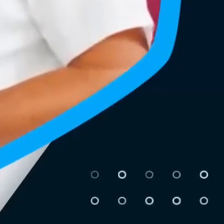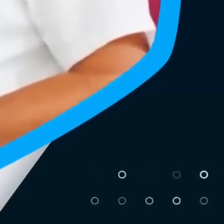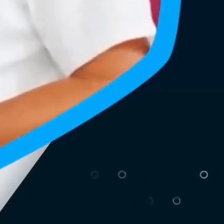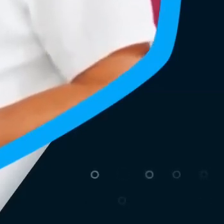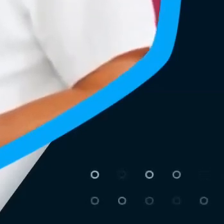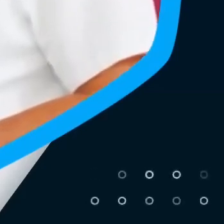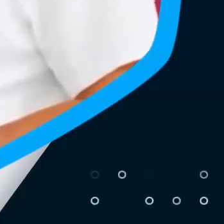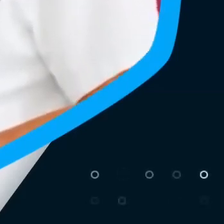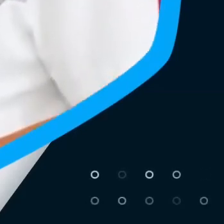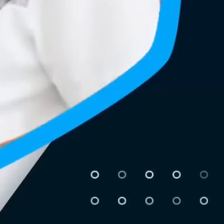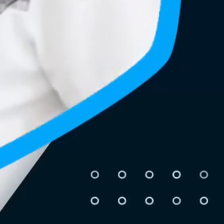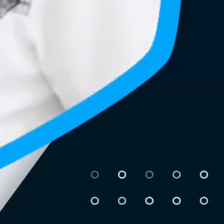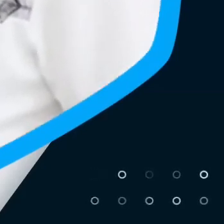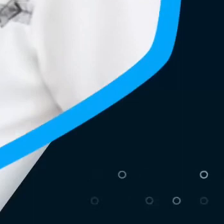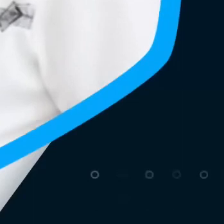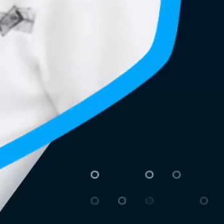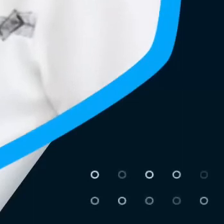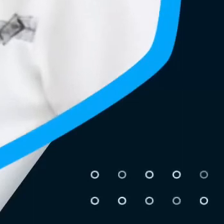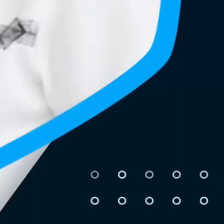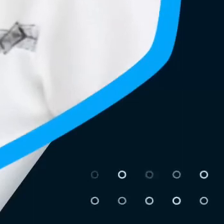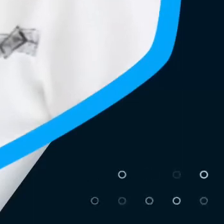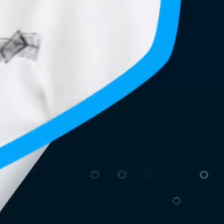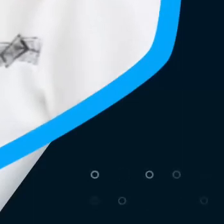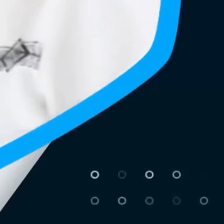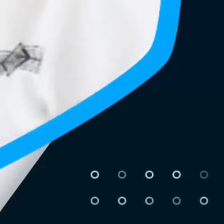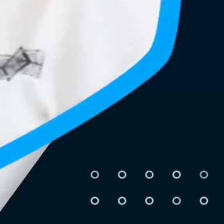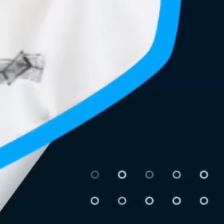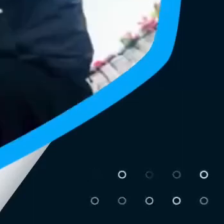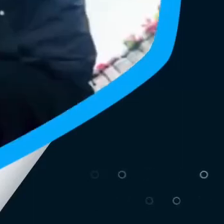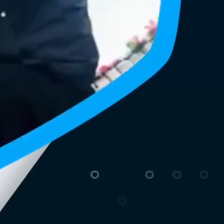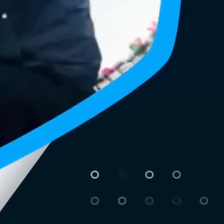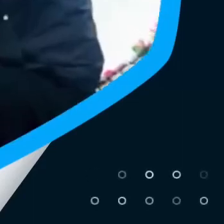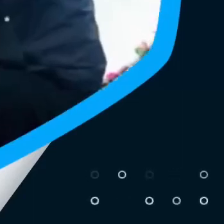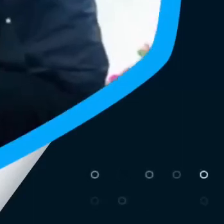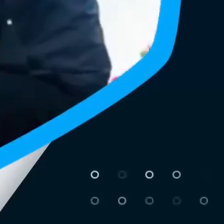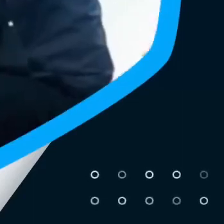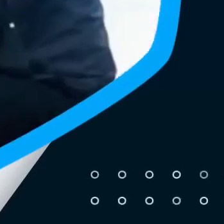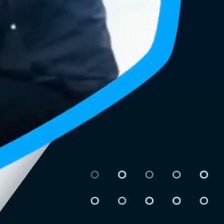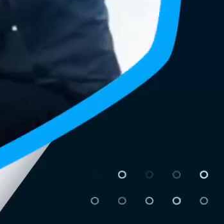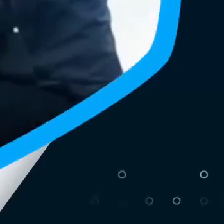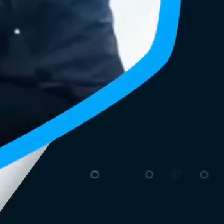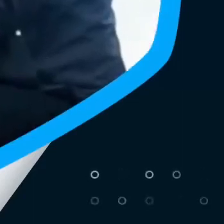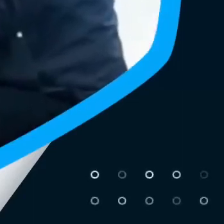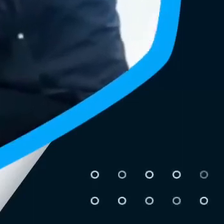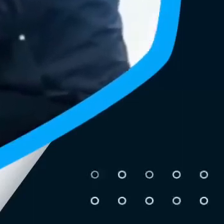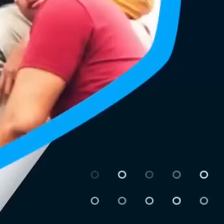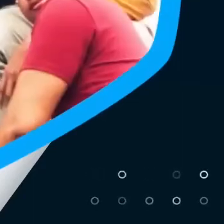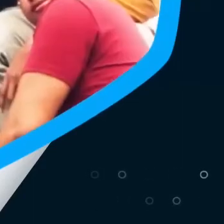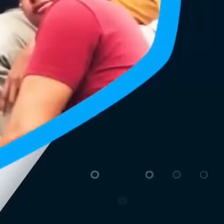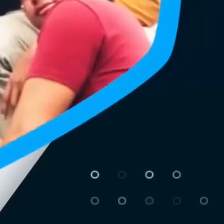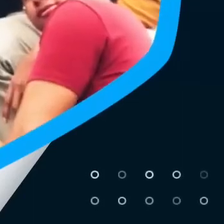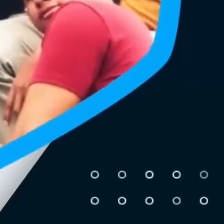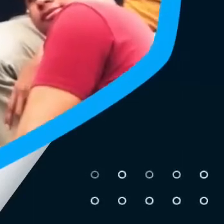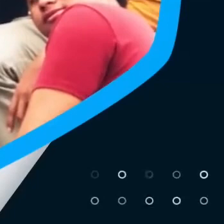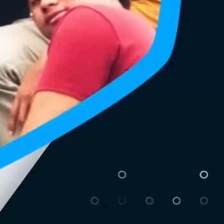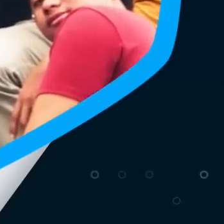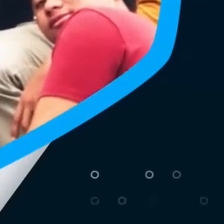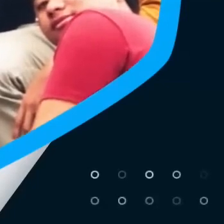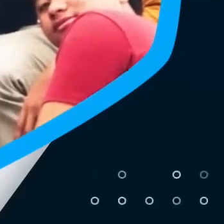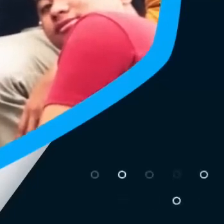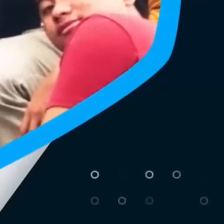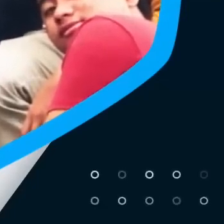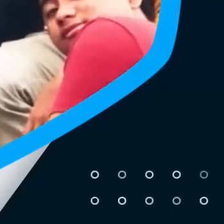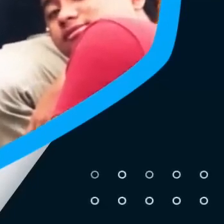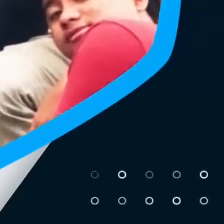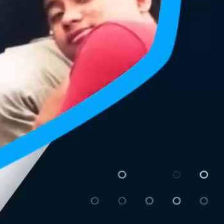his master's in public health year 2013. Seth is the loving husband of Mary and together blessed to have